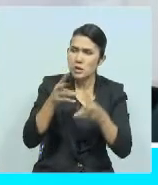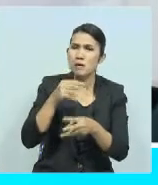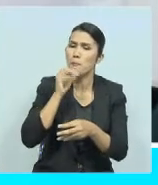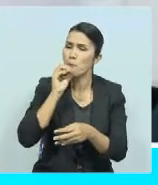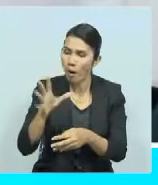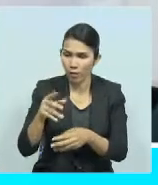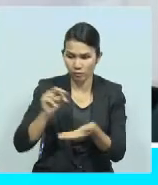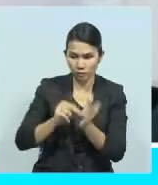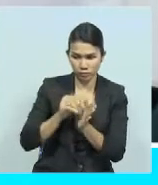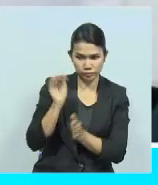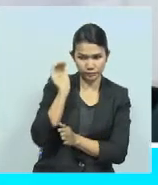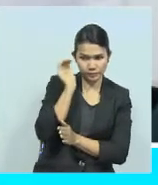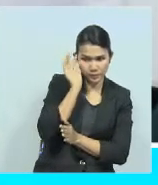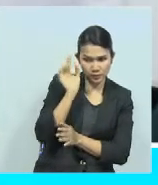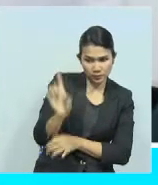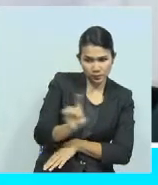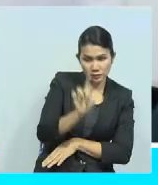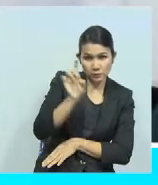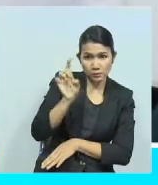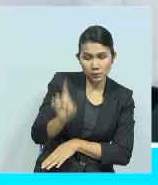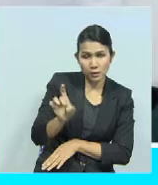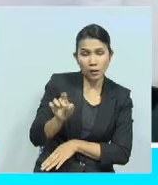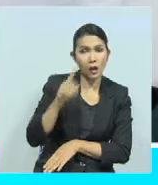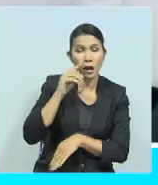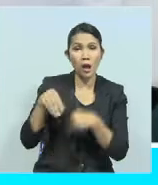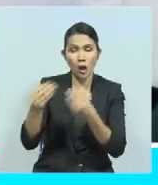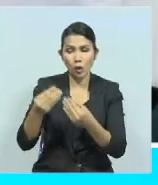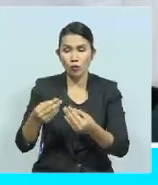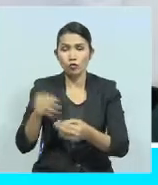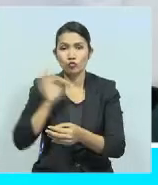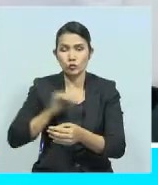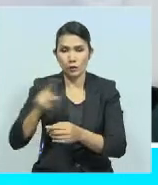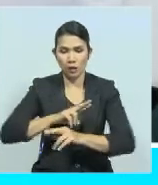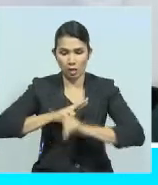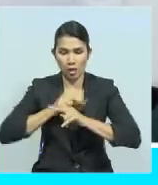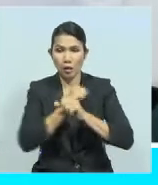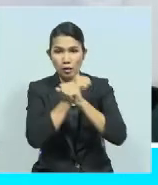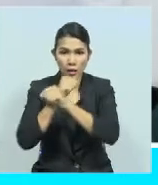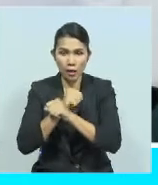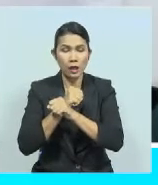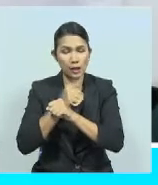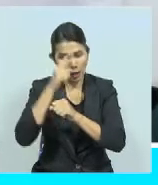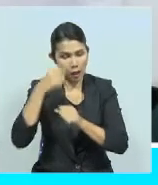พ่อคุณแม่กำลังไม่ไว้วางใจเขาทำยังไงให้ลูกรู้สึกว่าจะรักตัวเองแล้วก็กลับมาเป็นลูก